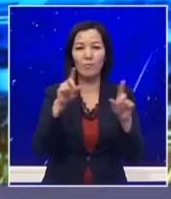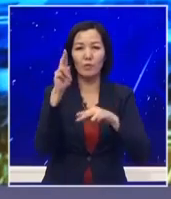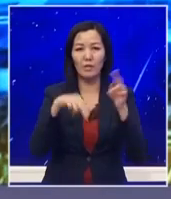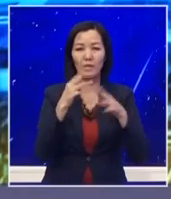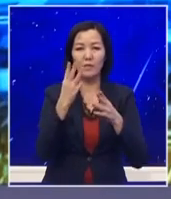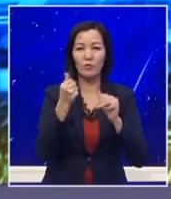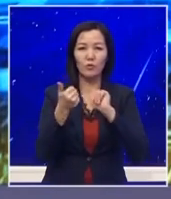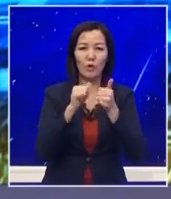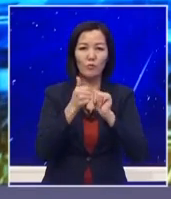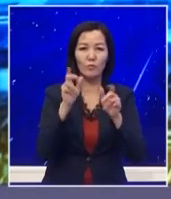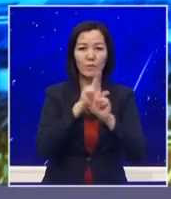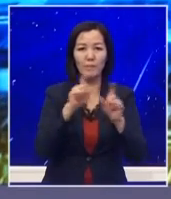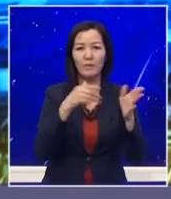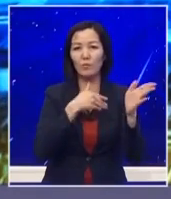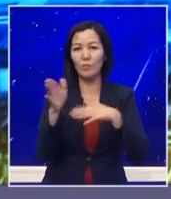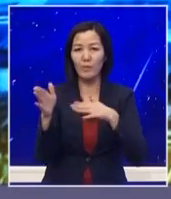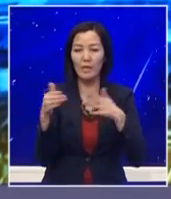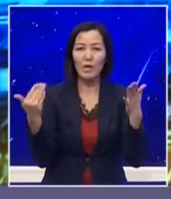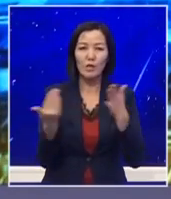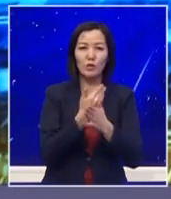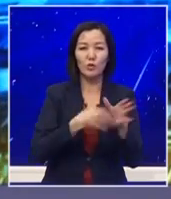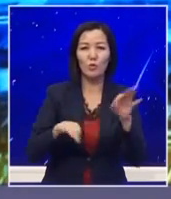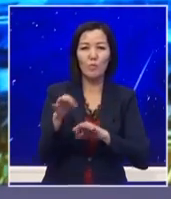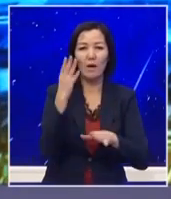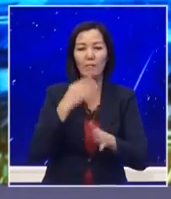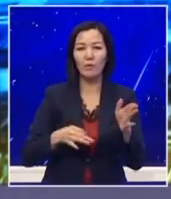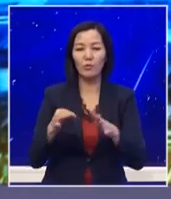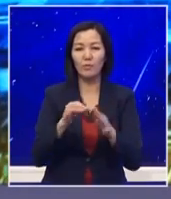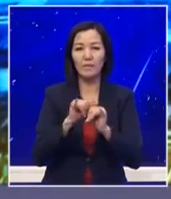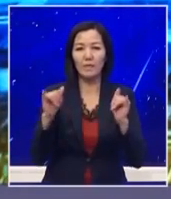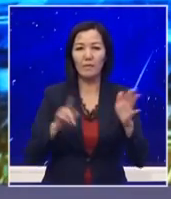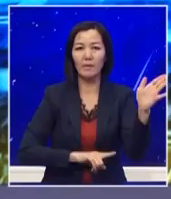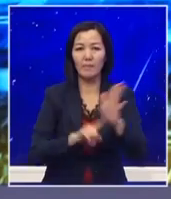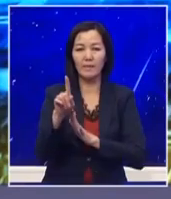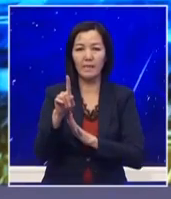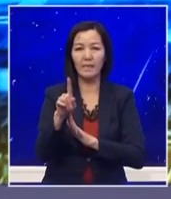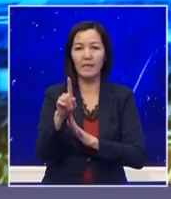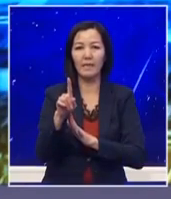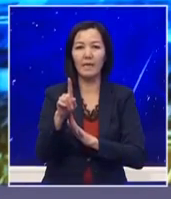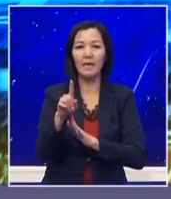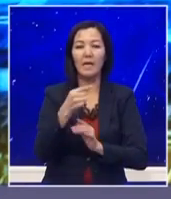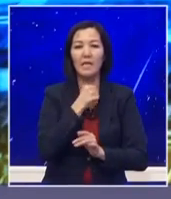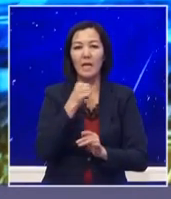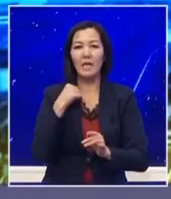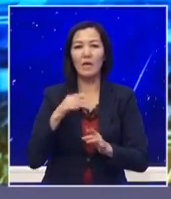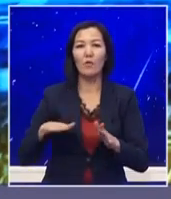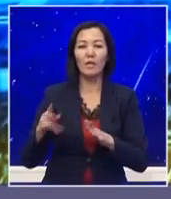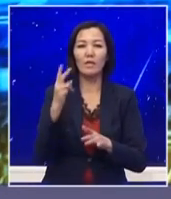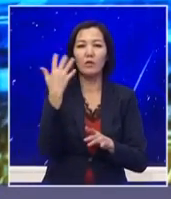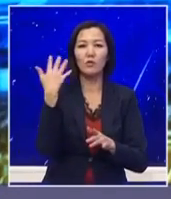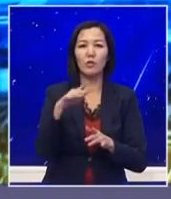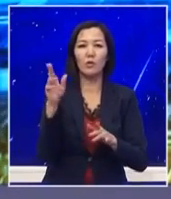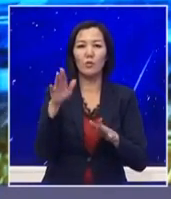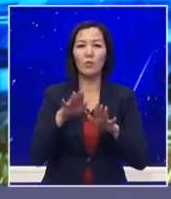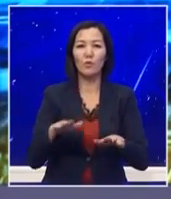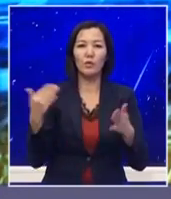Үш ауысымды мектептерді жоюға бағытталған жоба Алматы облысында да ілгері аталған бағытпен таяуда ғана Талғар ауданында